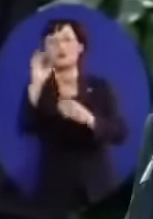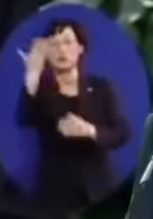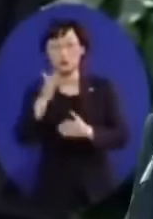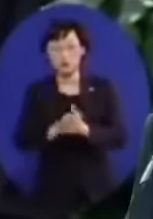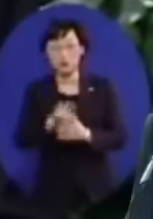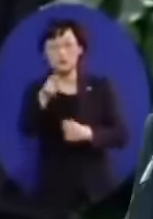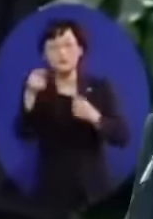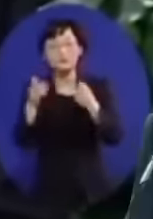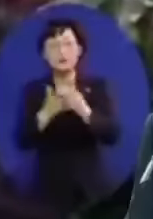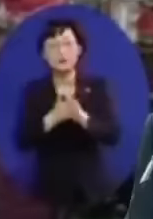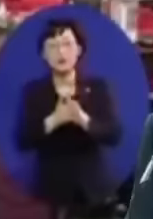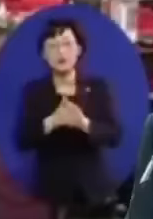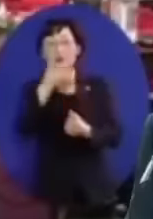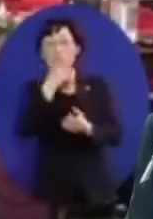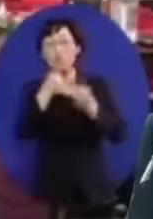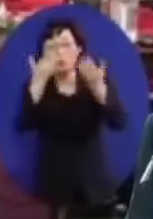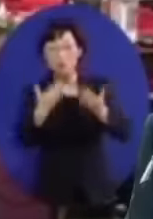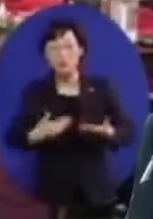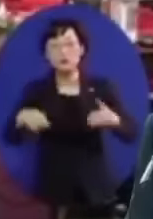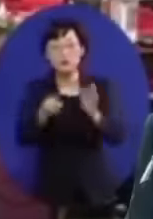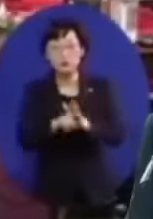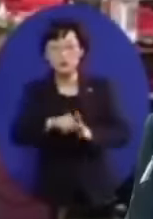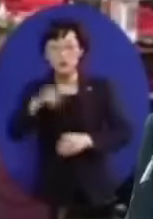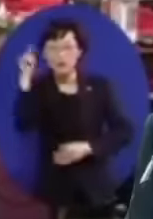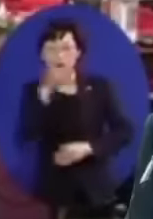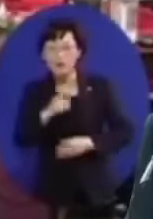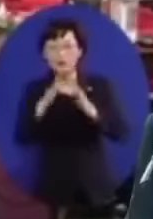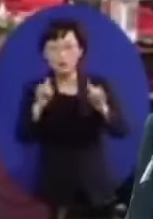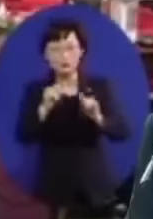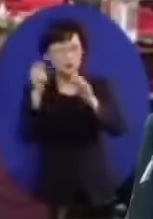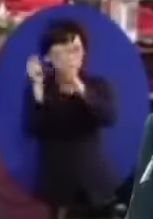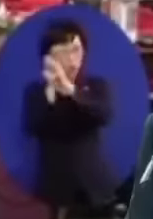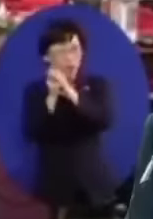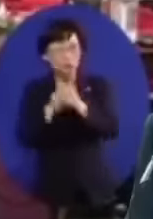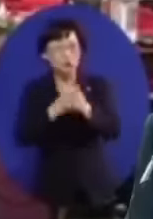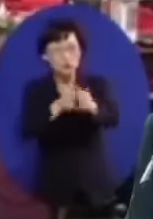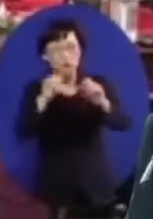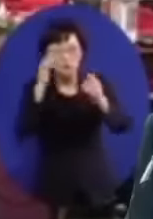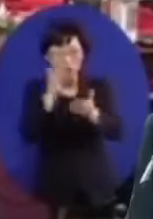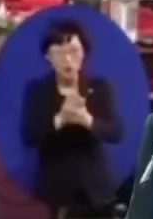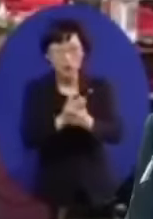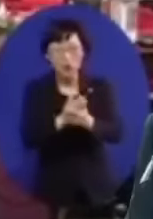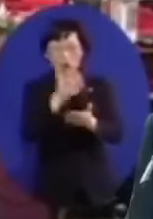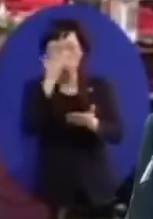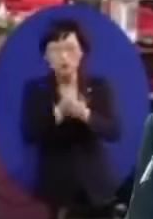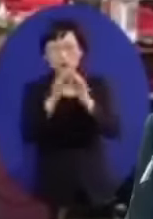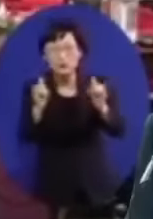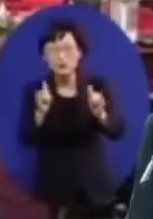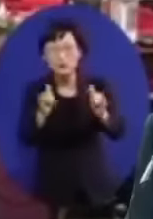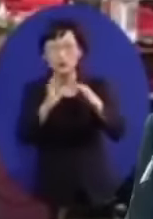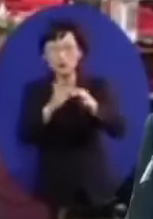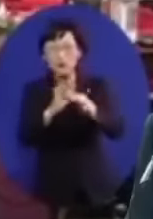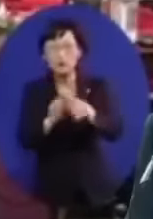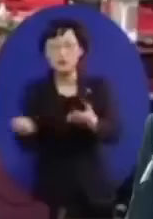그러므로 복을 받으려면 악인들의 꾀를 쫓지 말고 죄인들의 길에 서지 말아야 되는 것입니다.